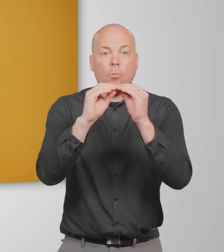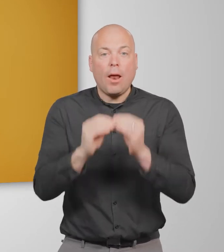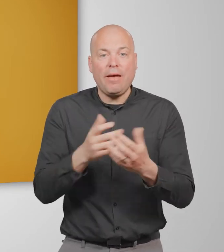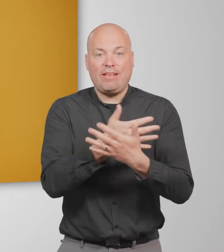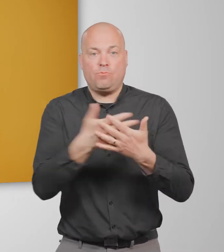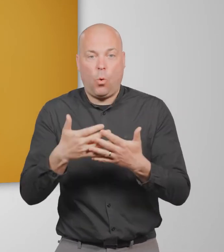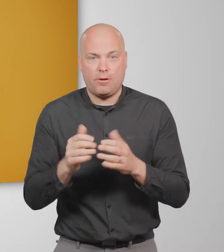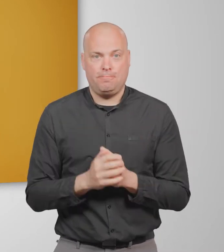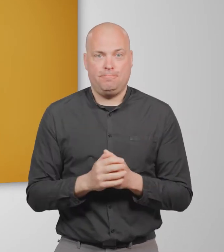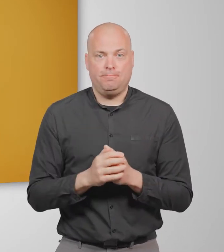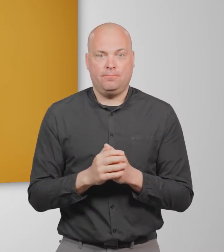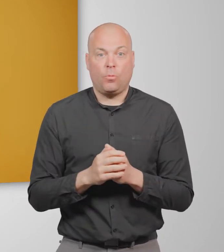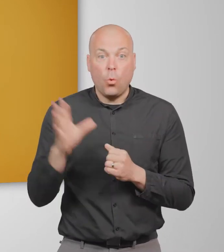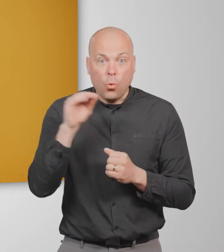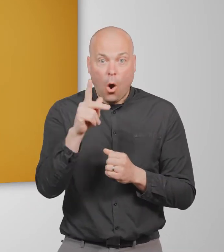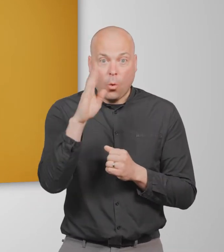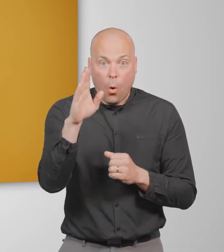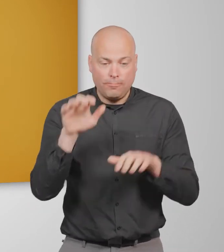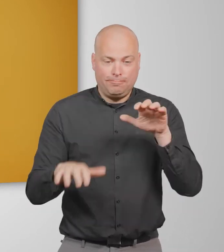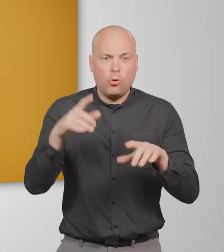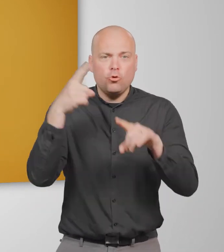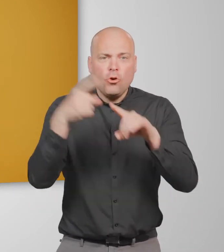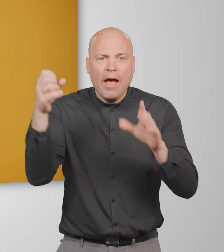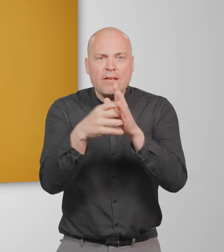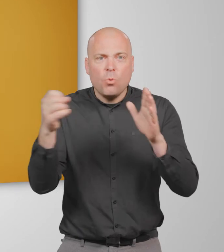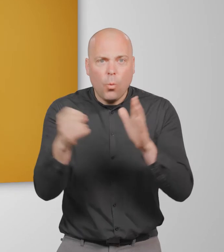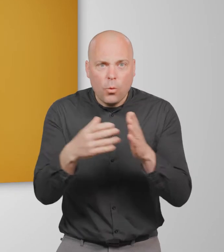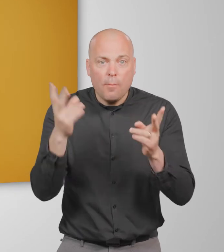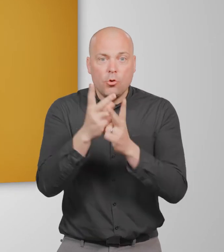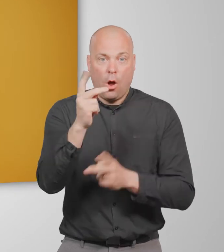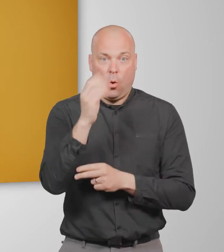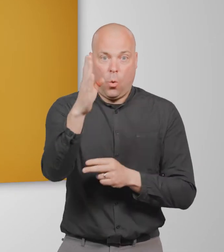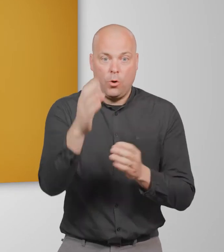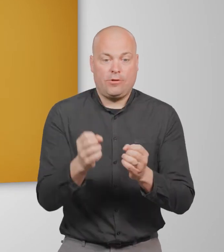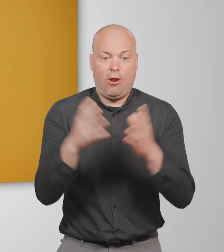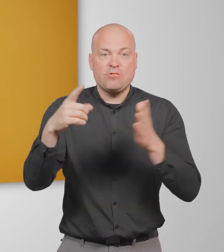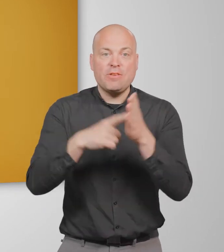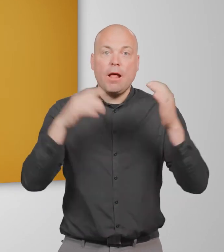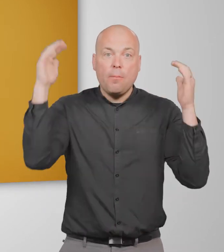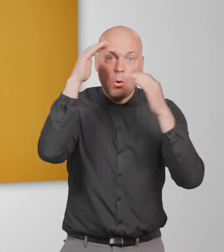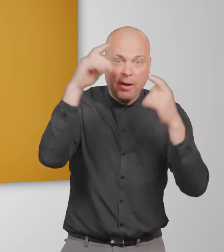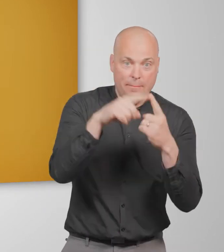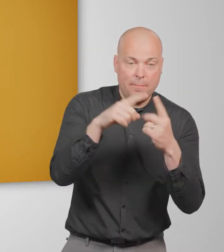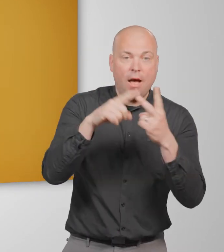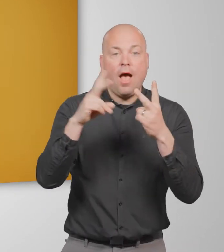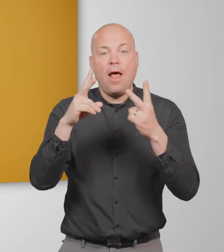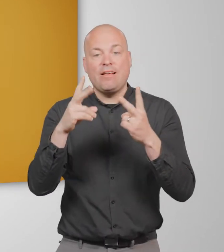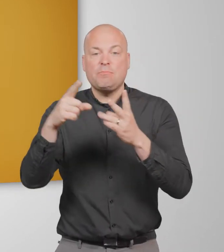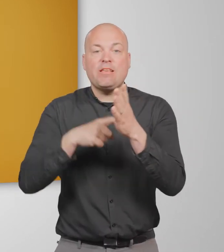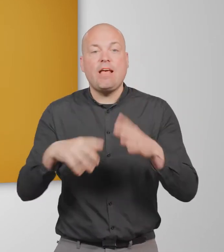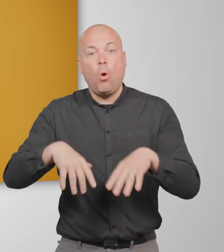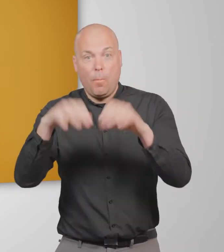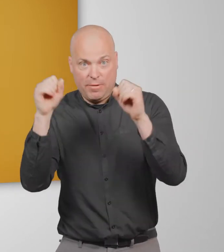programmeringsspråk. När man kodar skriver man tydliga instruktioner så att koden ska lösa ett speciellt problem eller en speciell